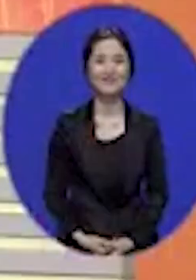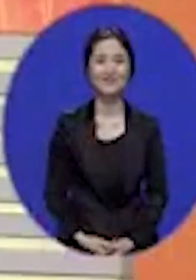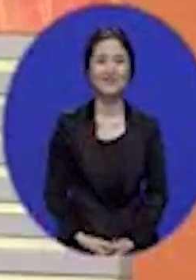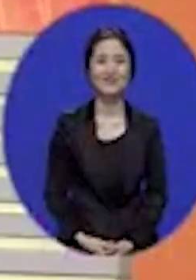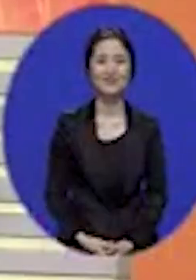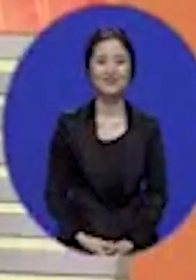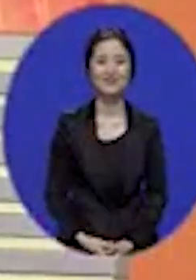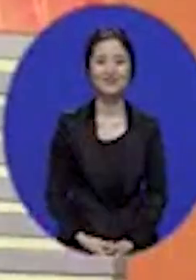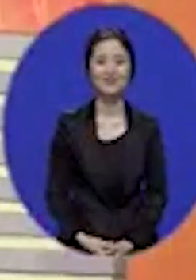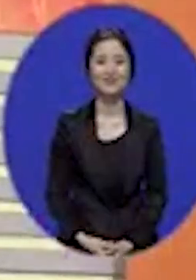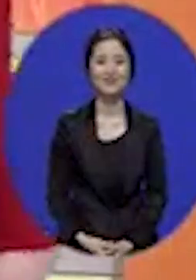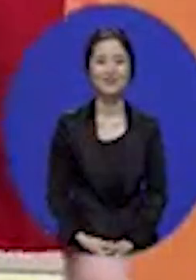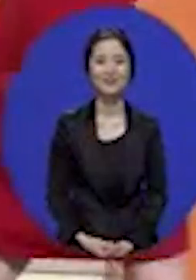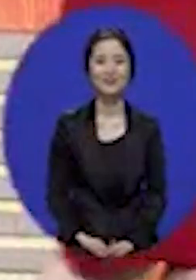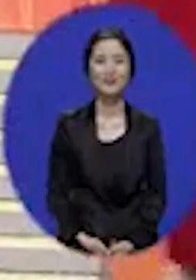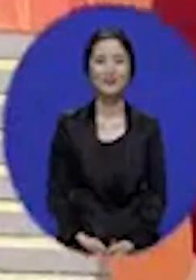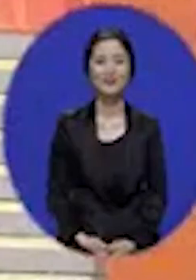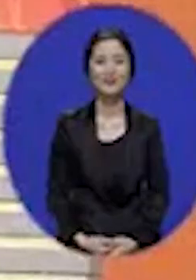보시죠.